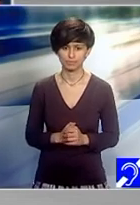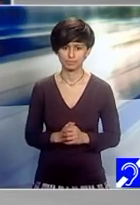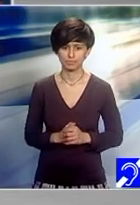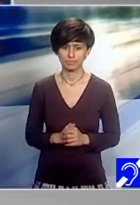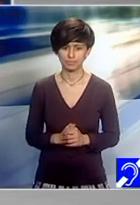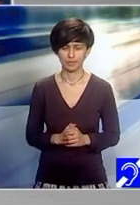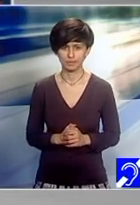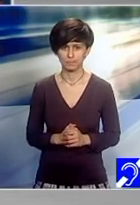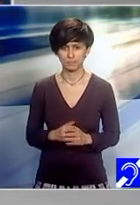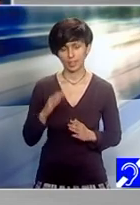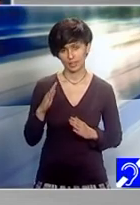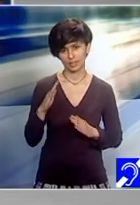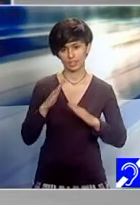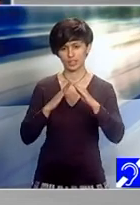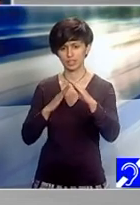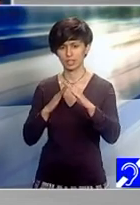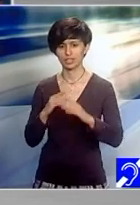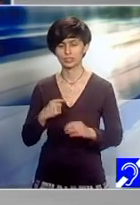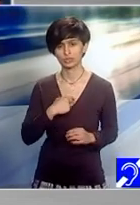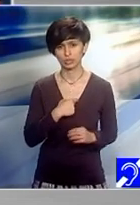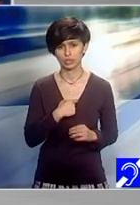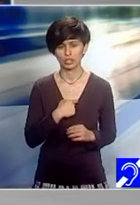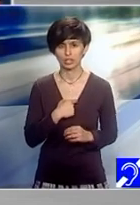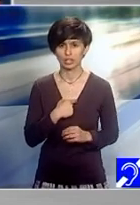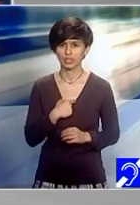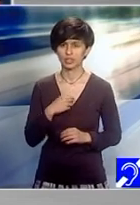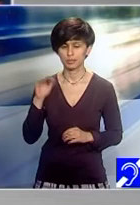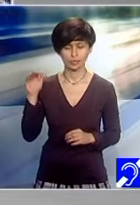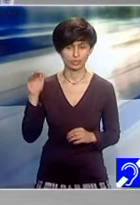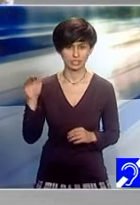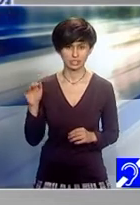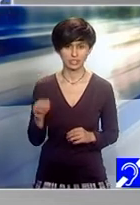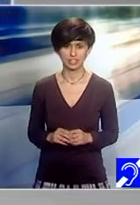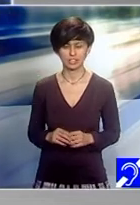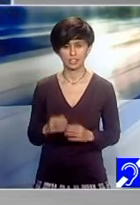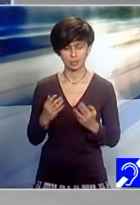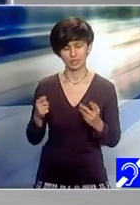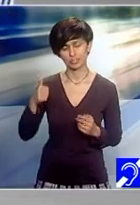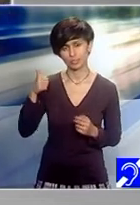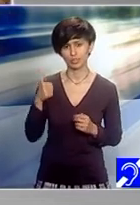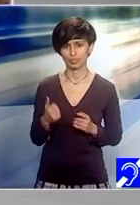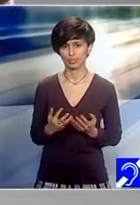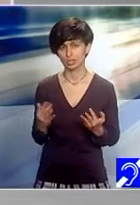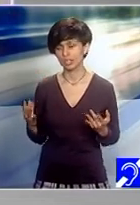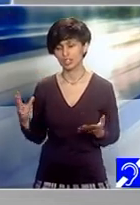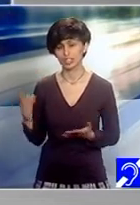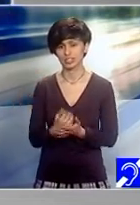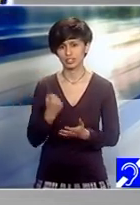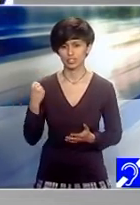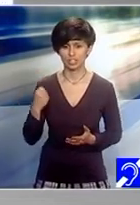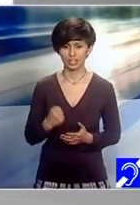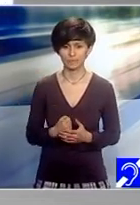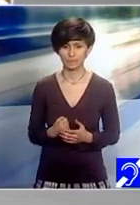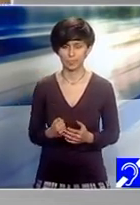bani. La judo... Poți să întreb când te întâlnești cu Andreea Chițu, numărul 1 mondial la judo, cât câștigă și